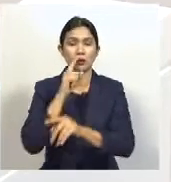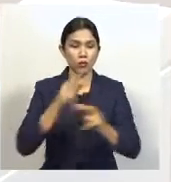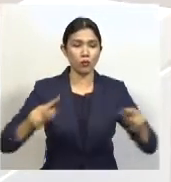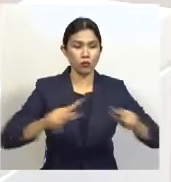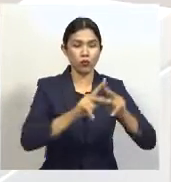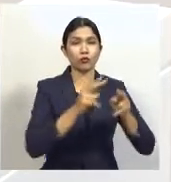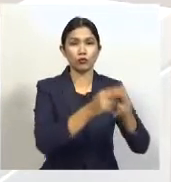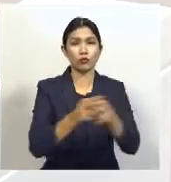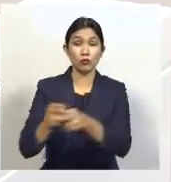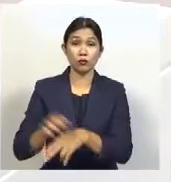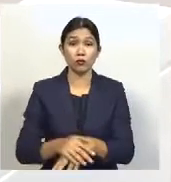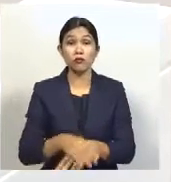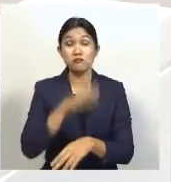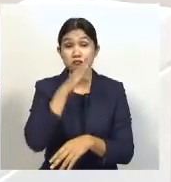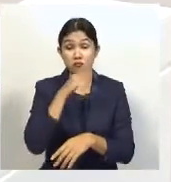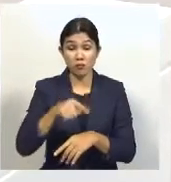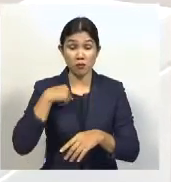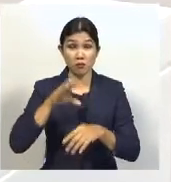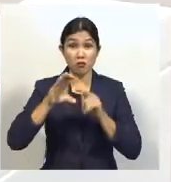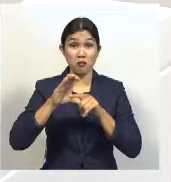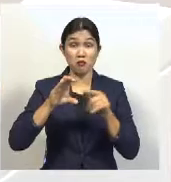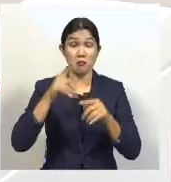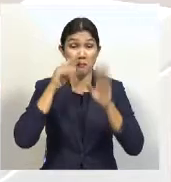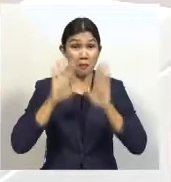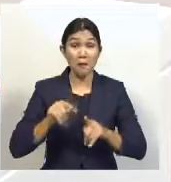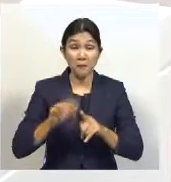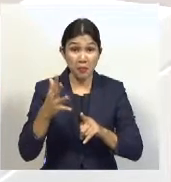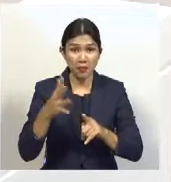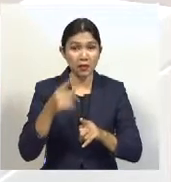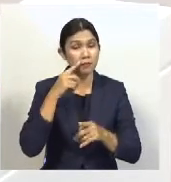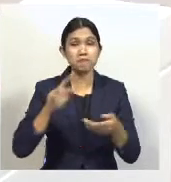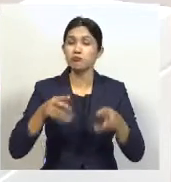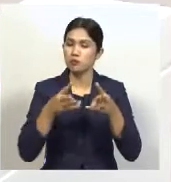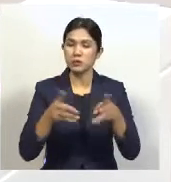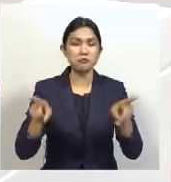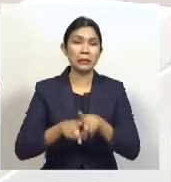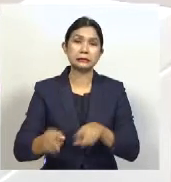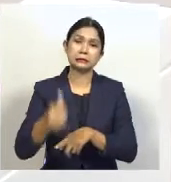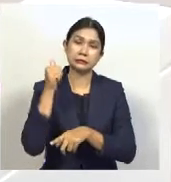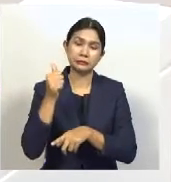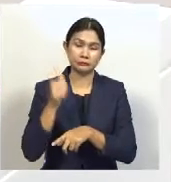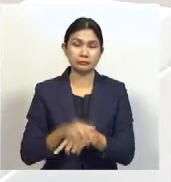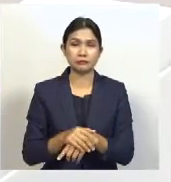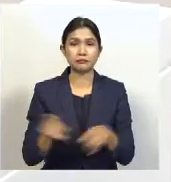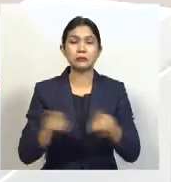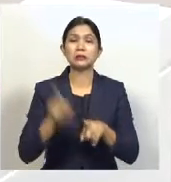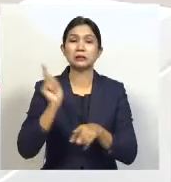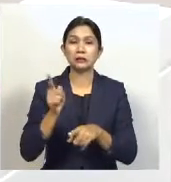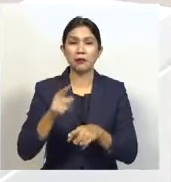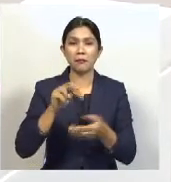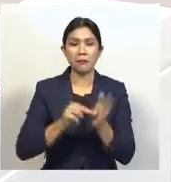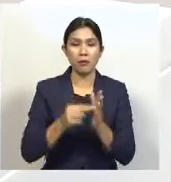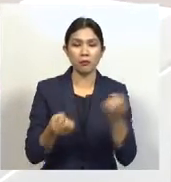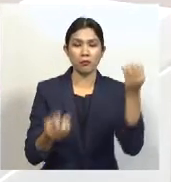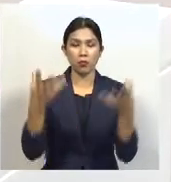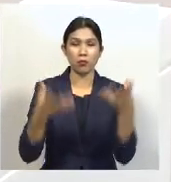ำให้ตรงนี้ถ้าไม่เขียนอย่างนี้นะไม่ทำงบประมาณใหม่แบบนี้เนี่ยมันก็แบบเดิมนะมันก็ทำมากทำน้อยตรงไ